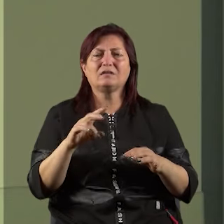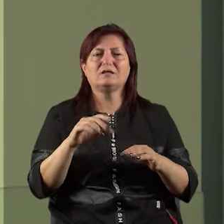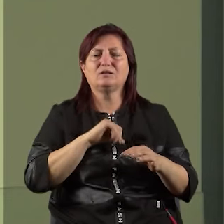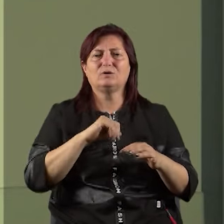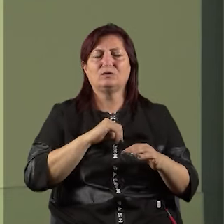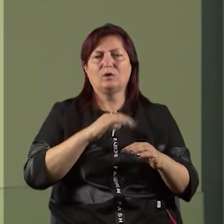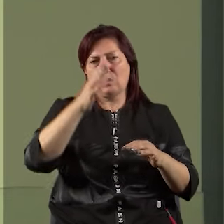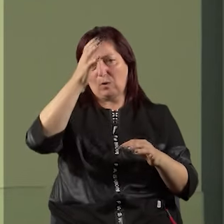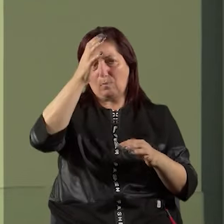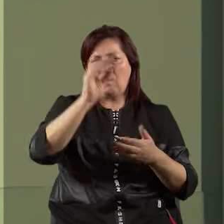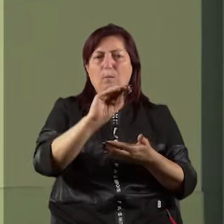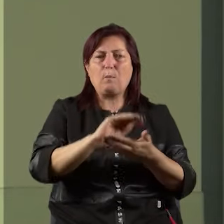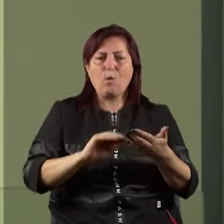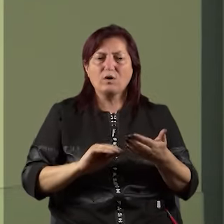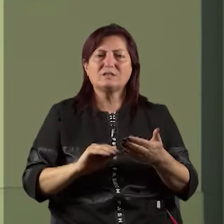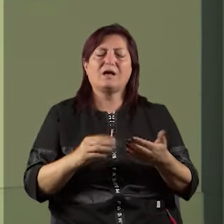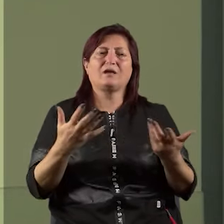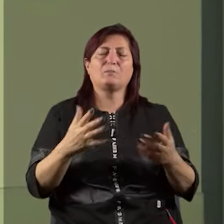կազմակերպում, ինչպես գիրք նվիրելու, ինչպես